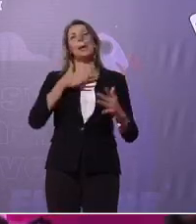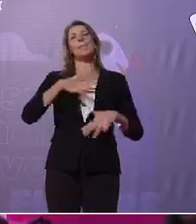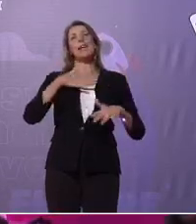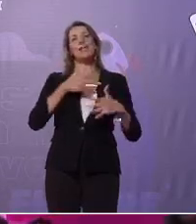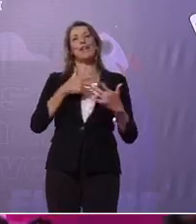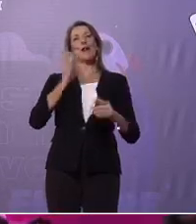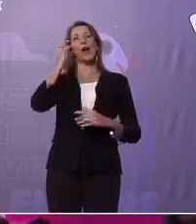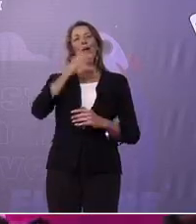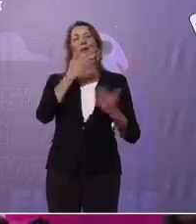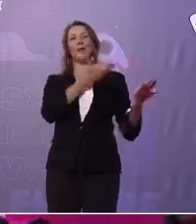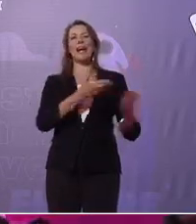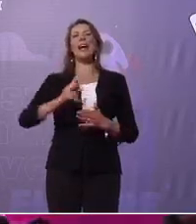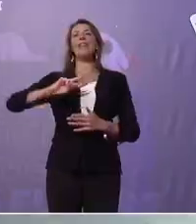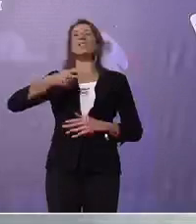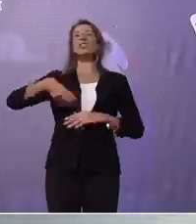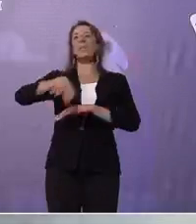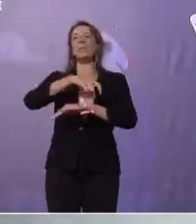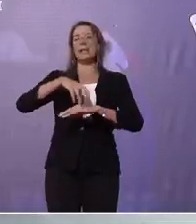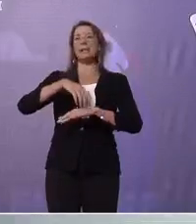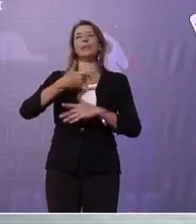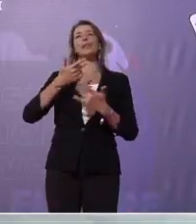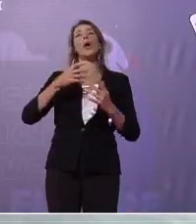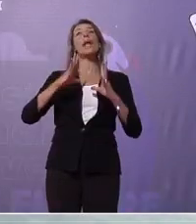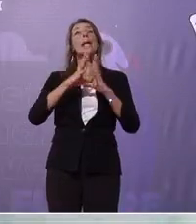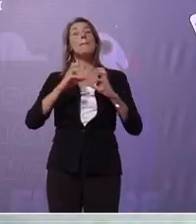viceministro all'impresa del Med in Italy Valentino